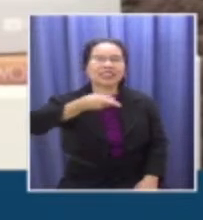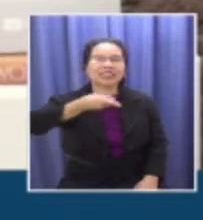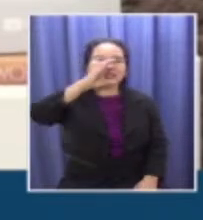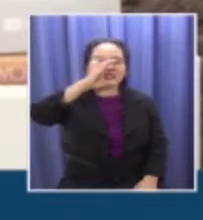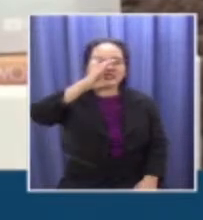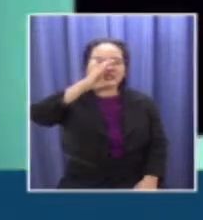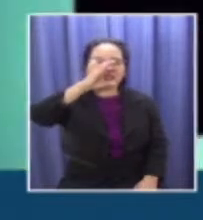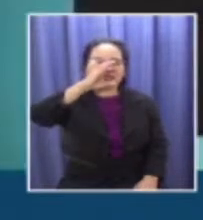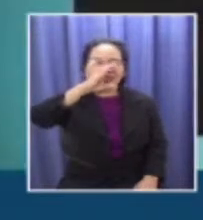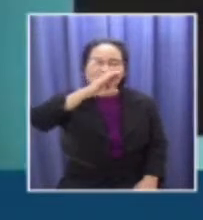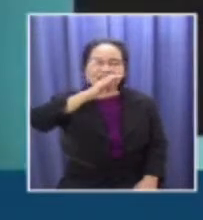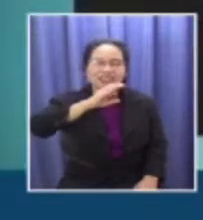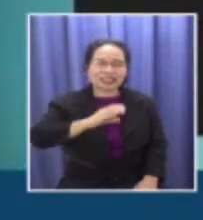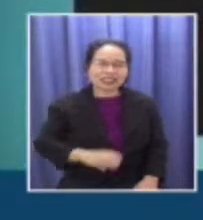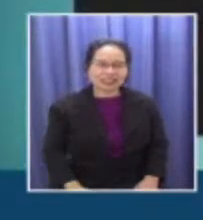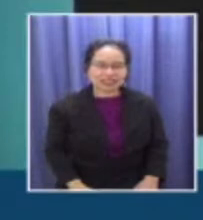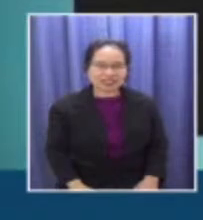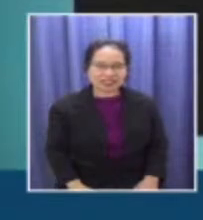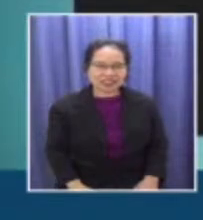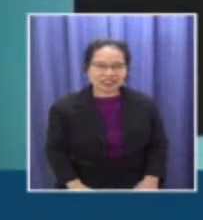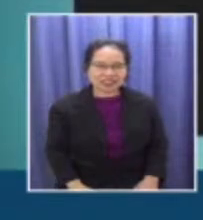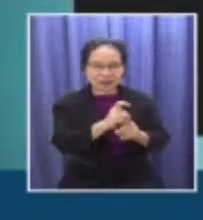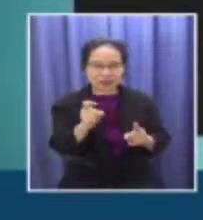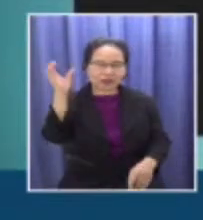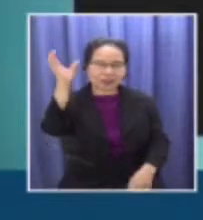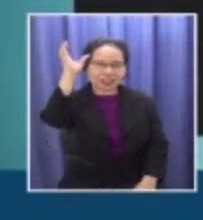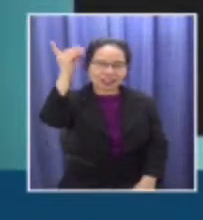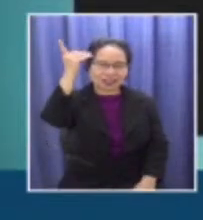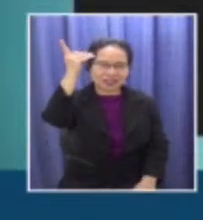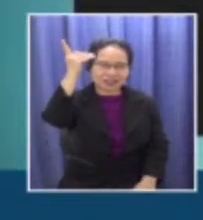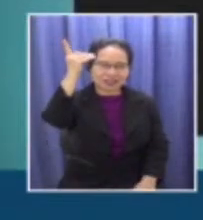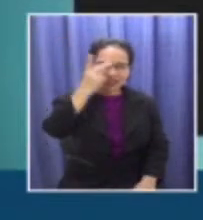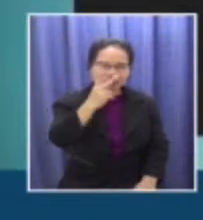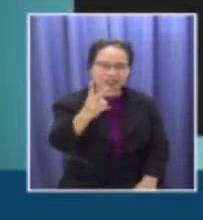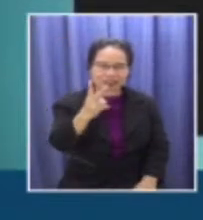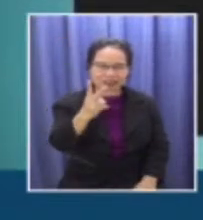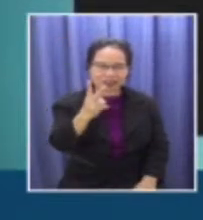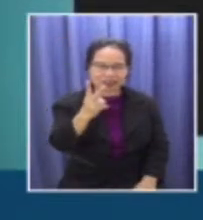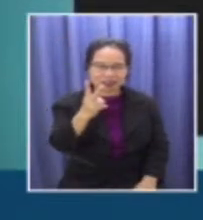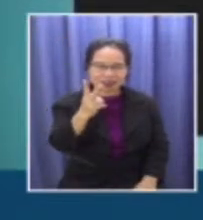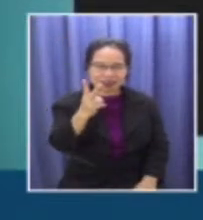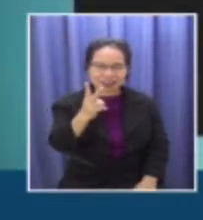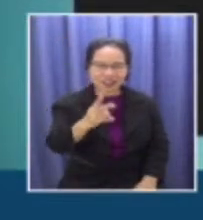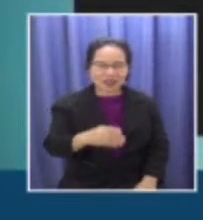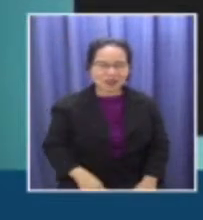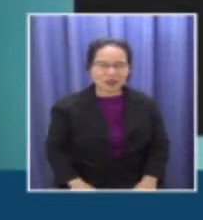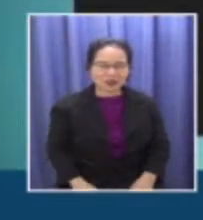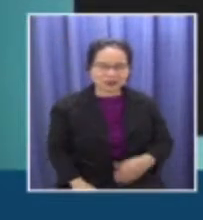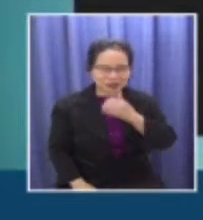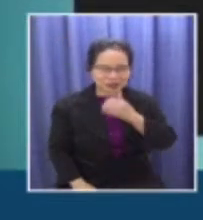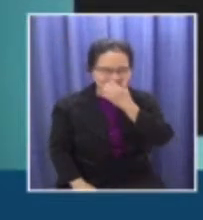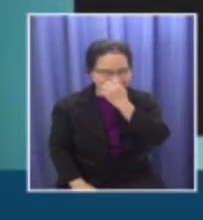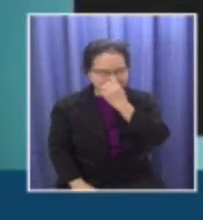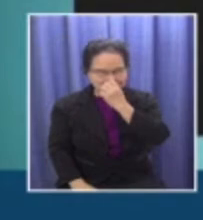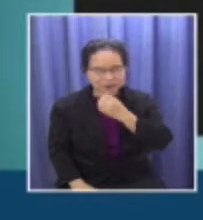more wonderfully created, more wonderful than apes. Look